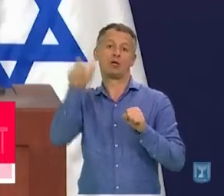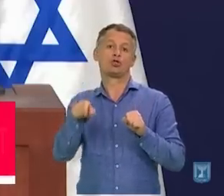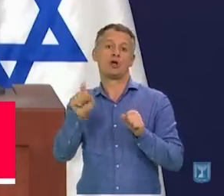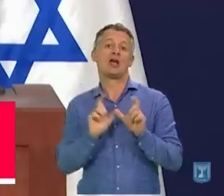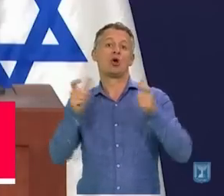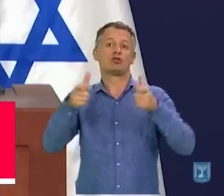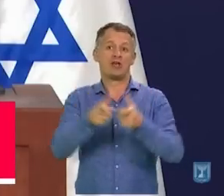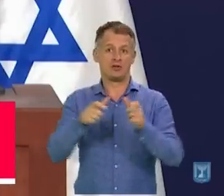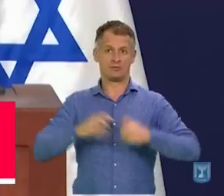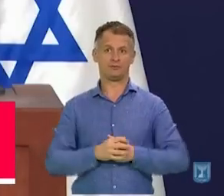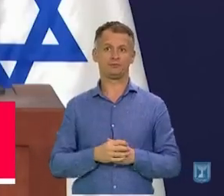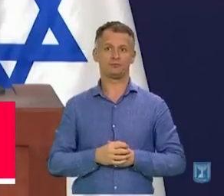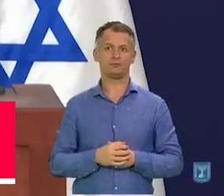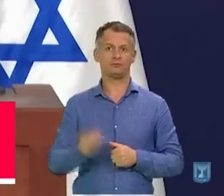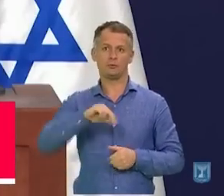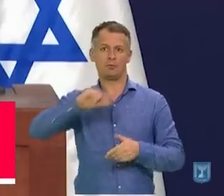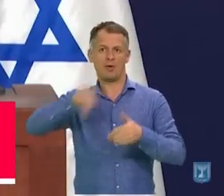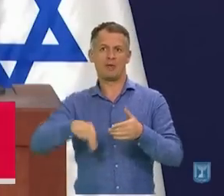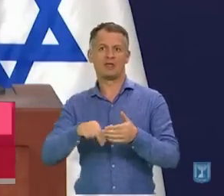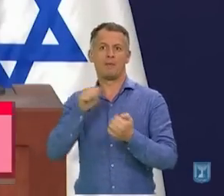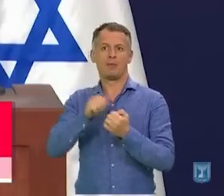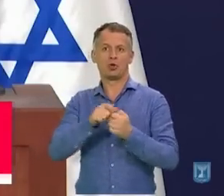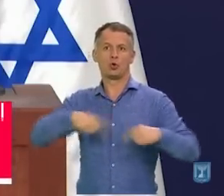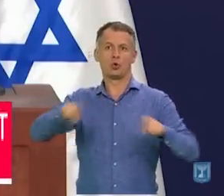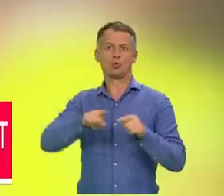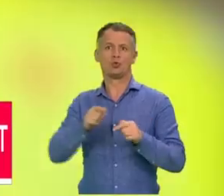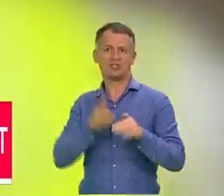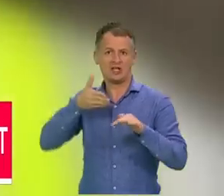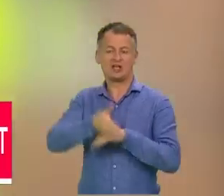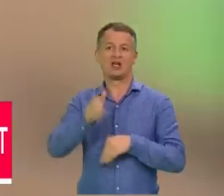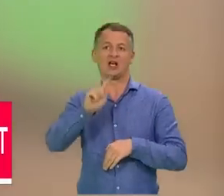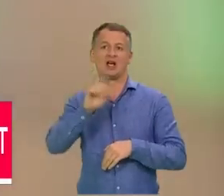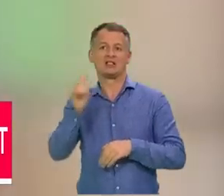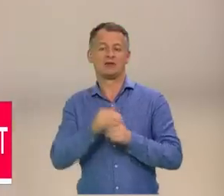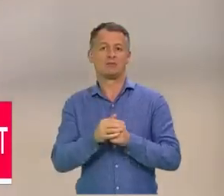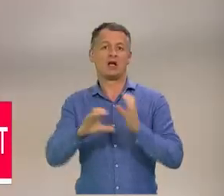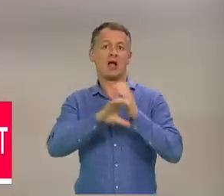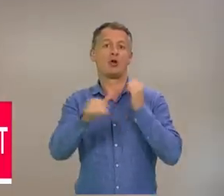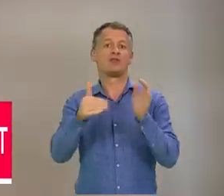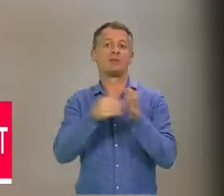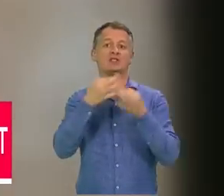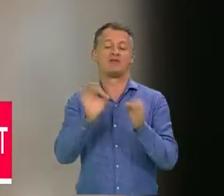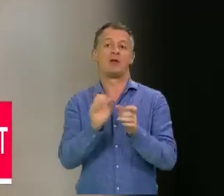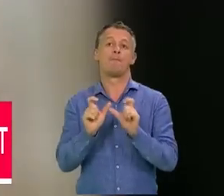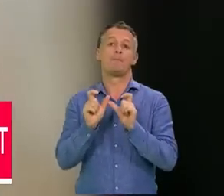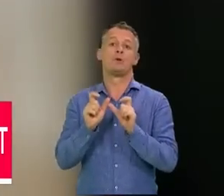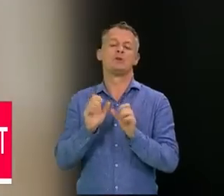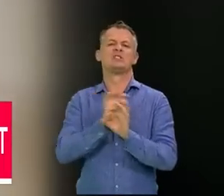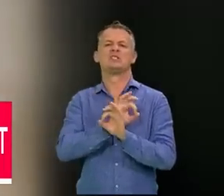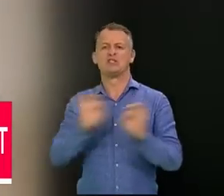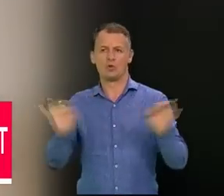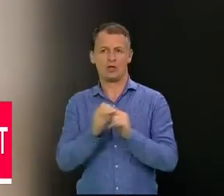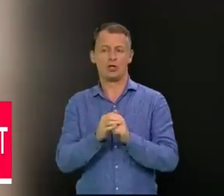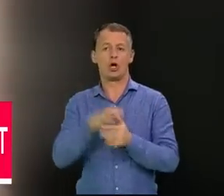neafșer siua umanitarii și-l măzonul trufot mișitrenu lărțuat Aza. Camioanele trebuie să fie securizate, iar condițiile de intrare